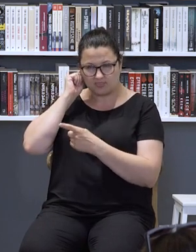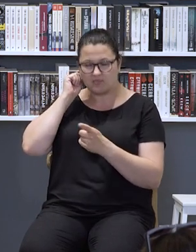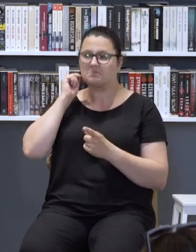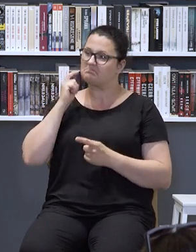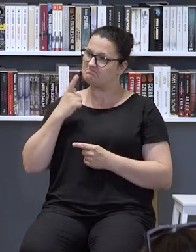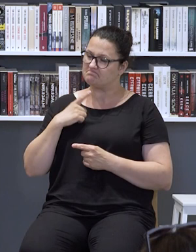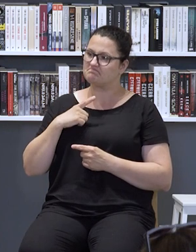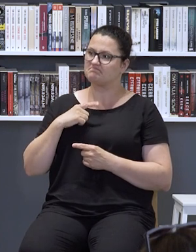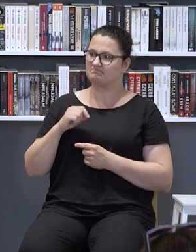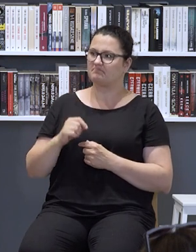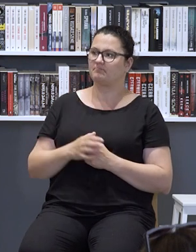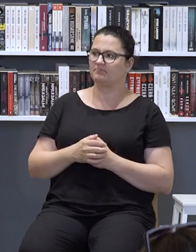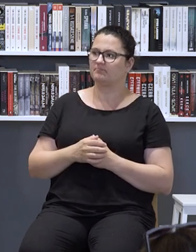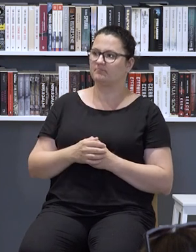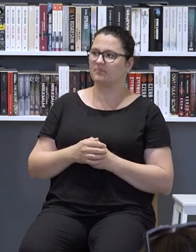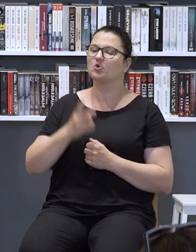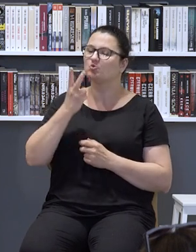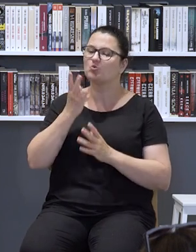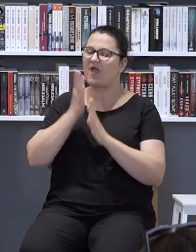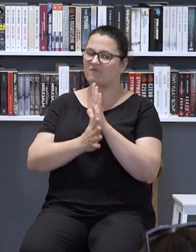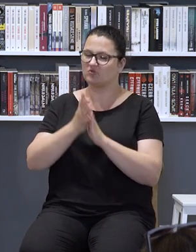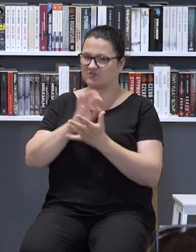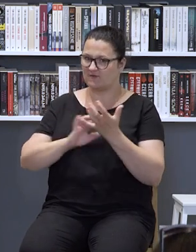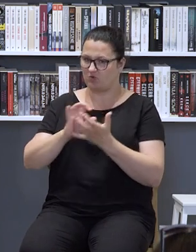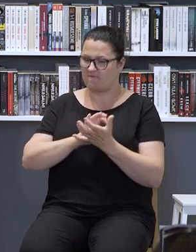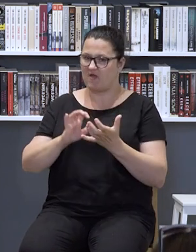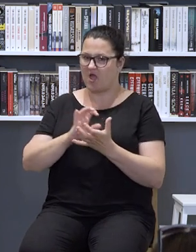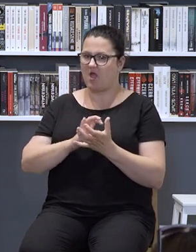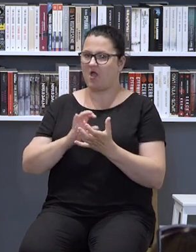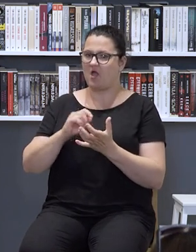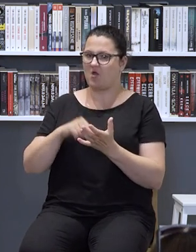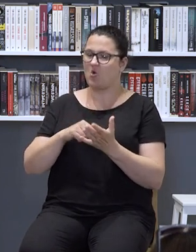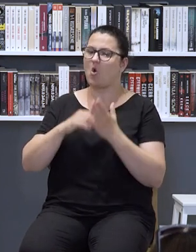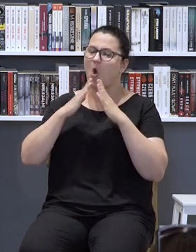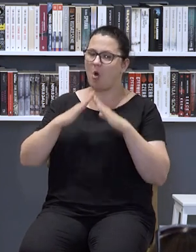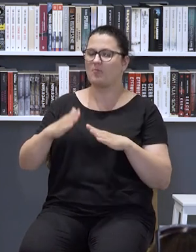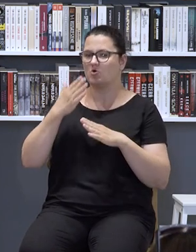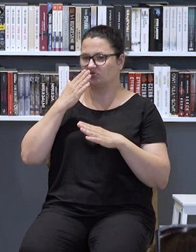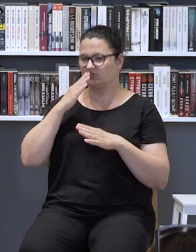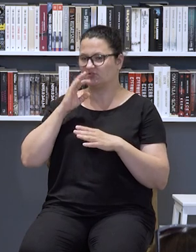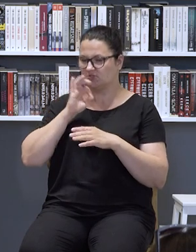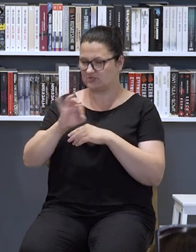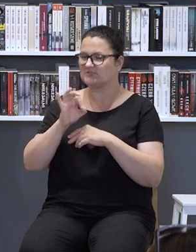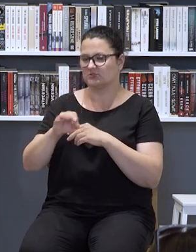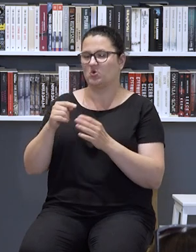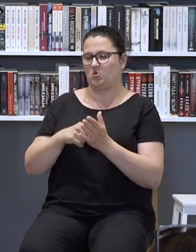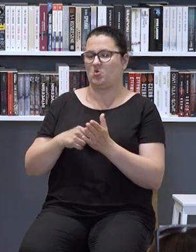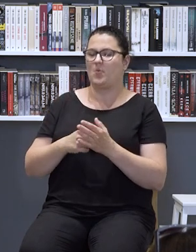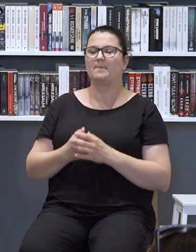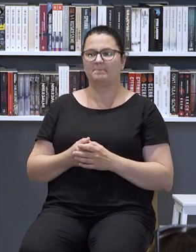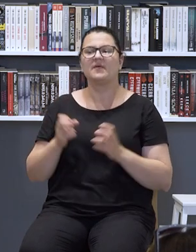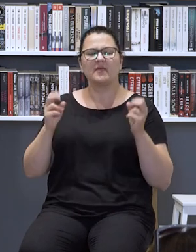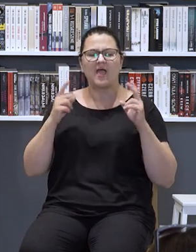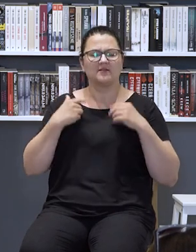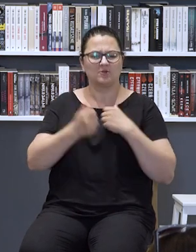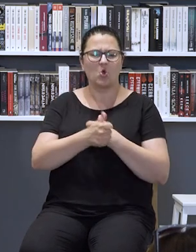Dobrze. Nie. Druga wojna światowa i obozy koncentracyjne, tak. Tak, znaczy nie o to